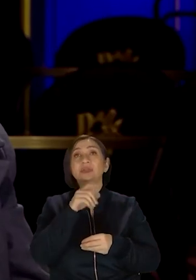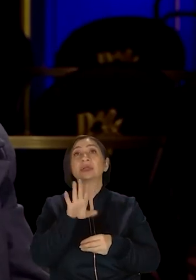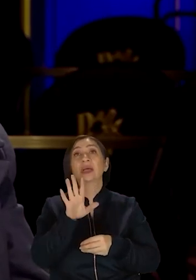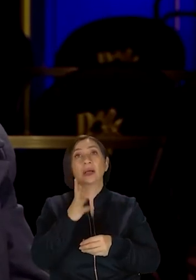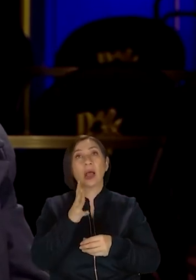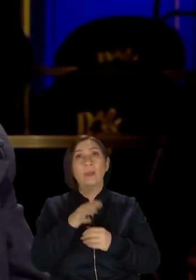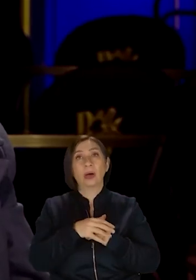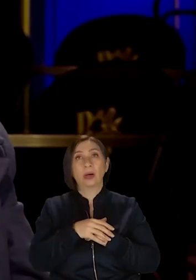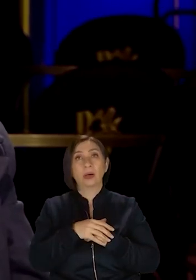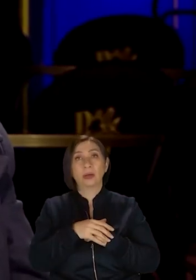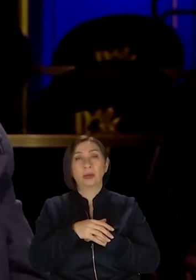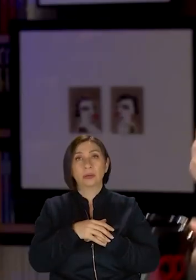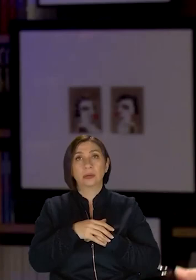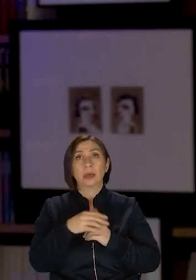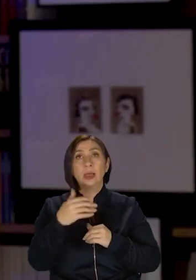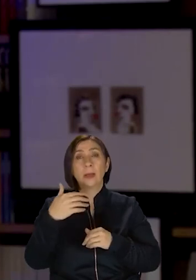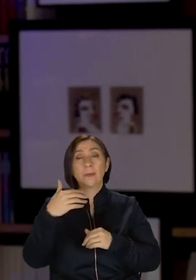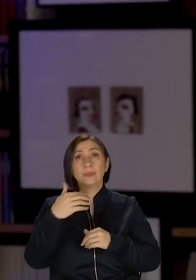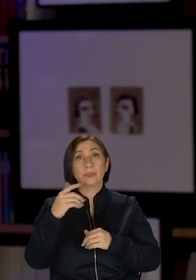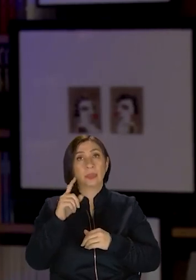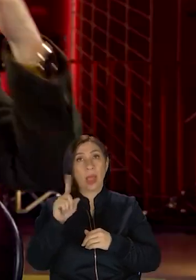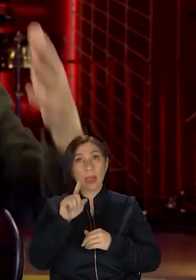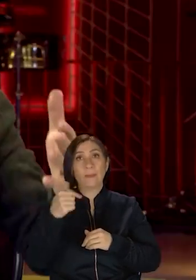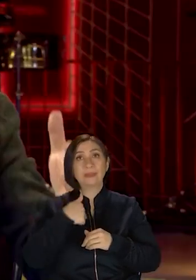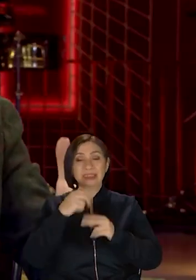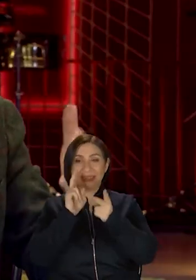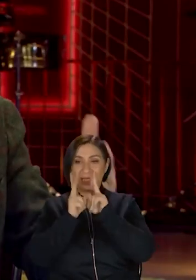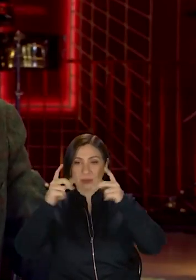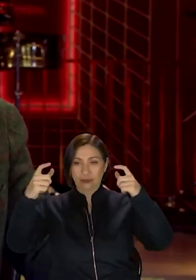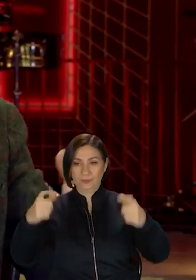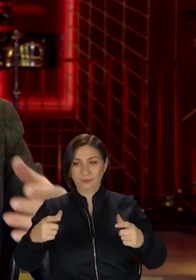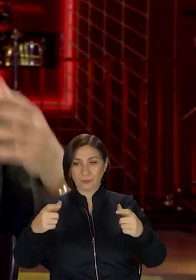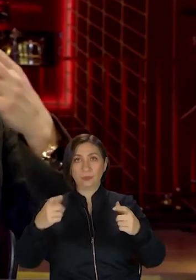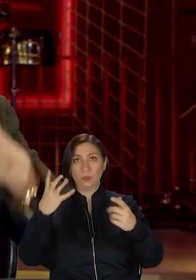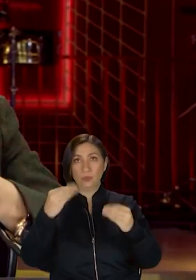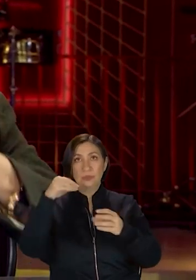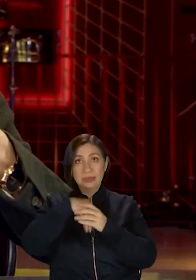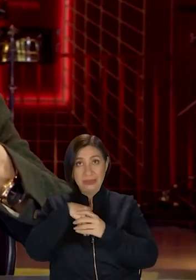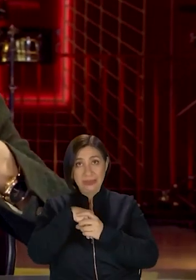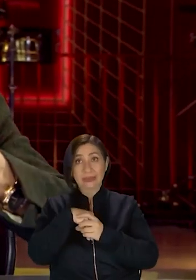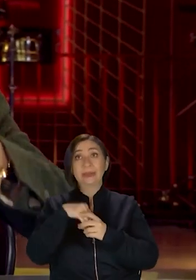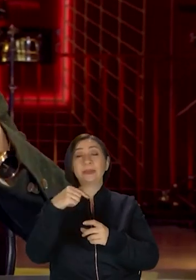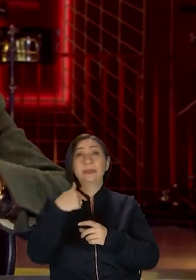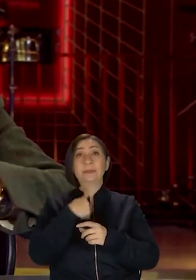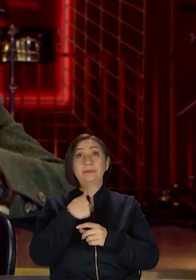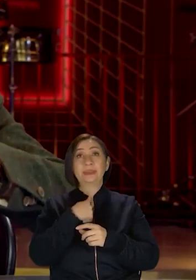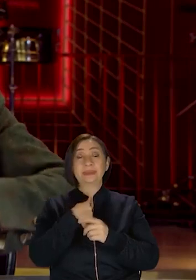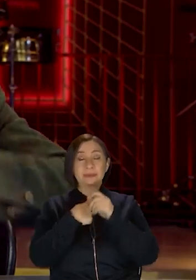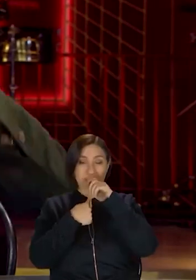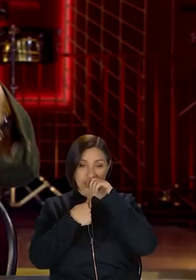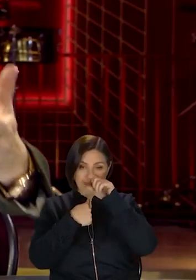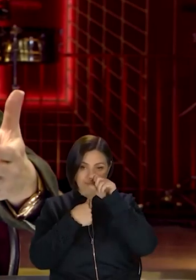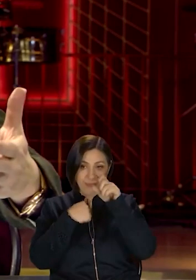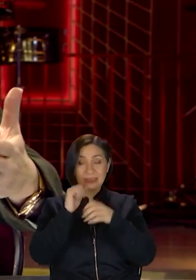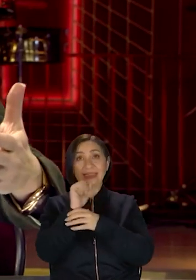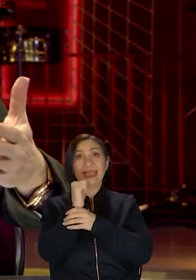galiba. Nasıl yani. Yanlış da değil olur mu canım? Hayır ben, biz tiyatro mekanında olduğumuz için ve biz... bir